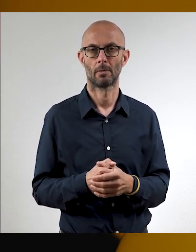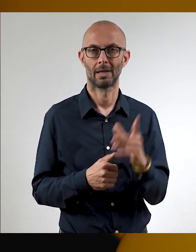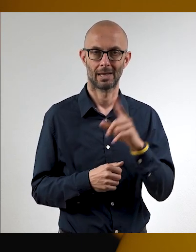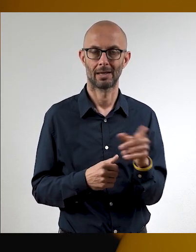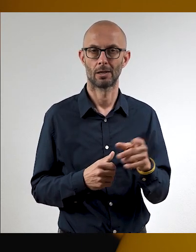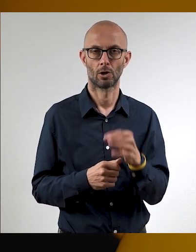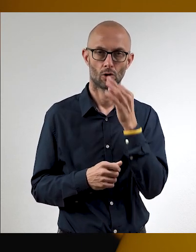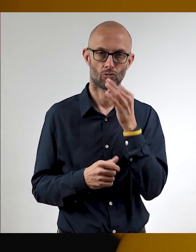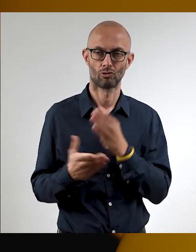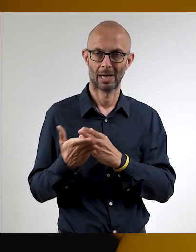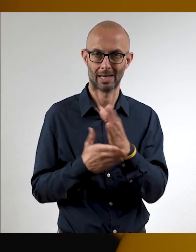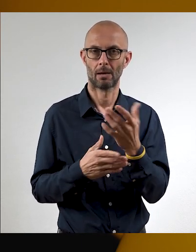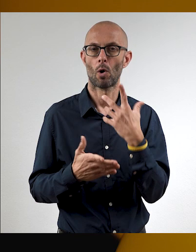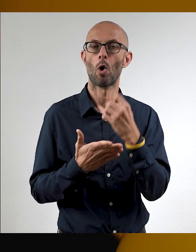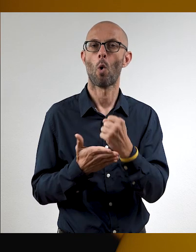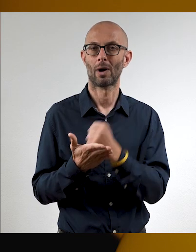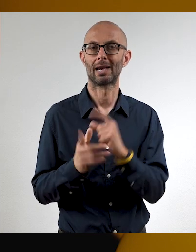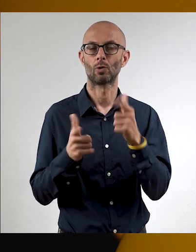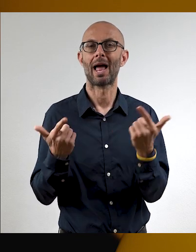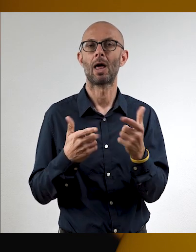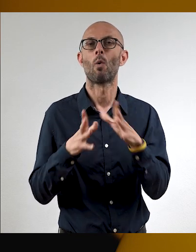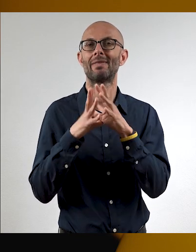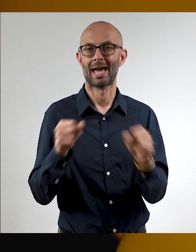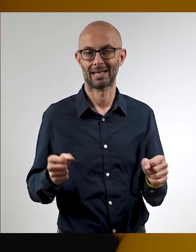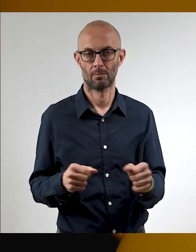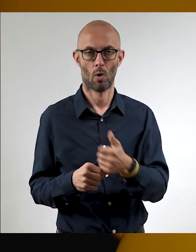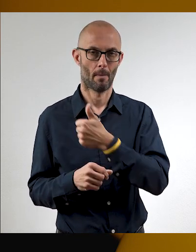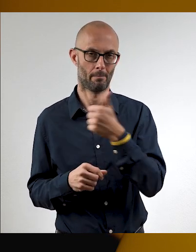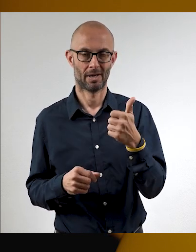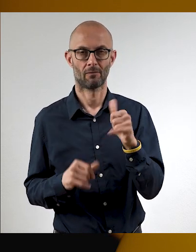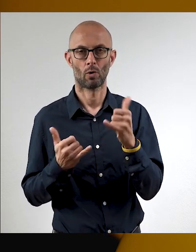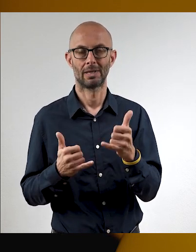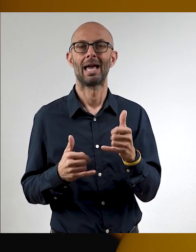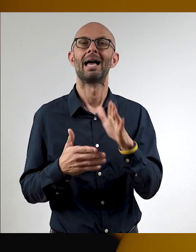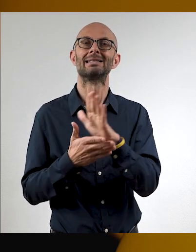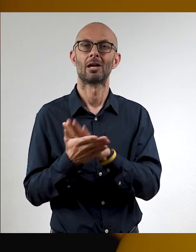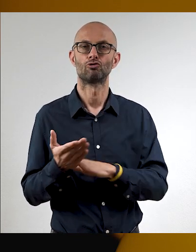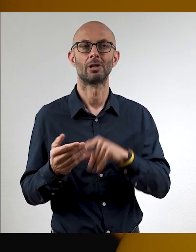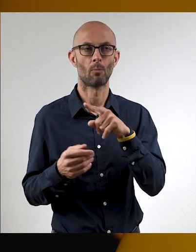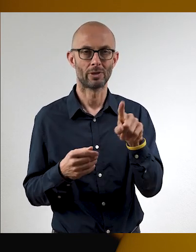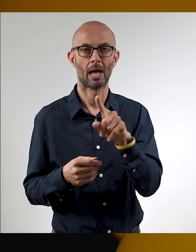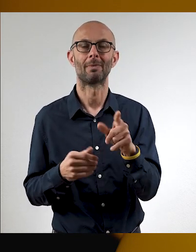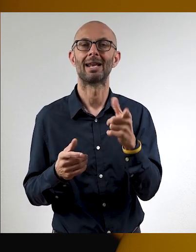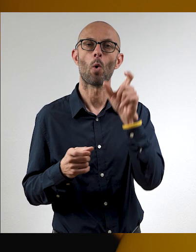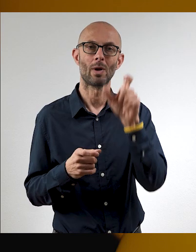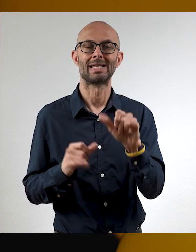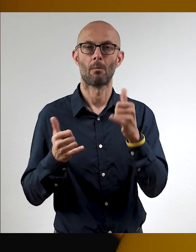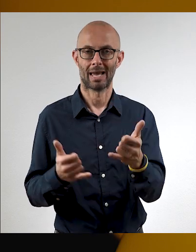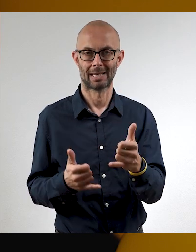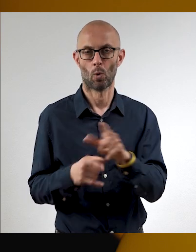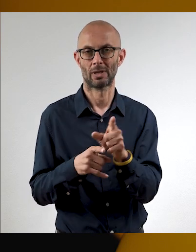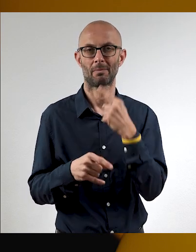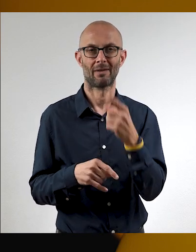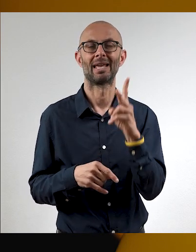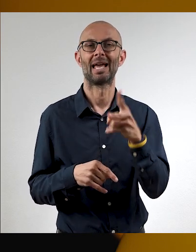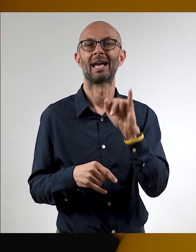In če gremo zdaj kar konkretno, kaj lahko naredimo? Prvo vodilo je, začnimo tam, kjer oseba je, tako kot